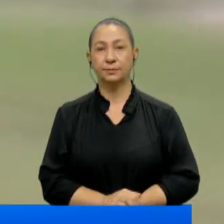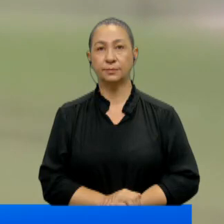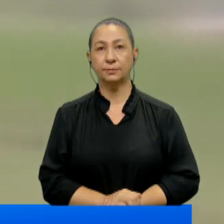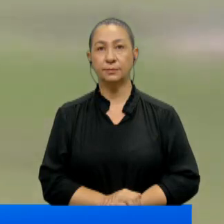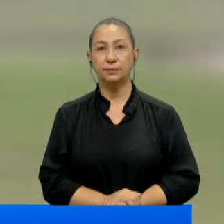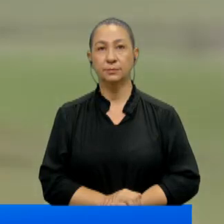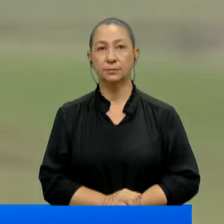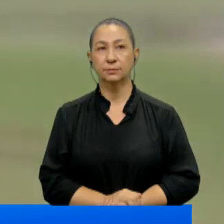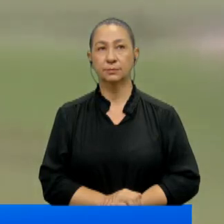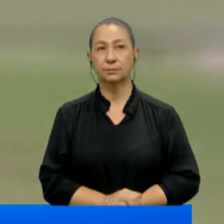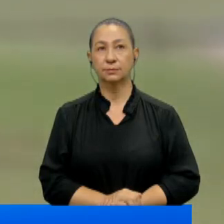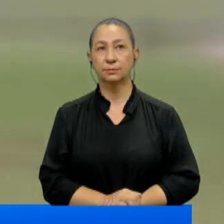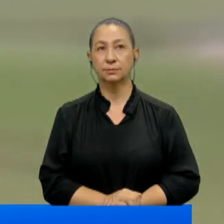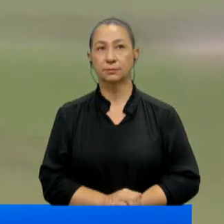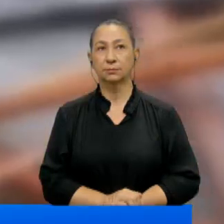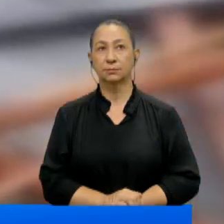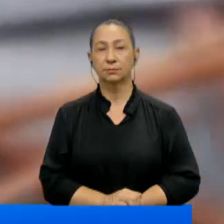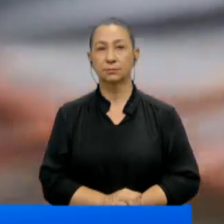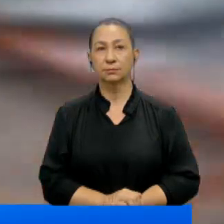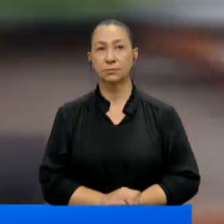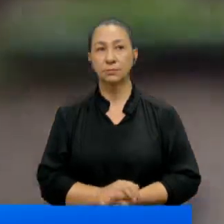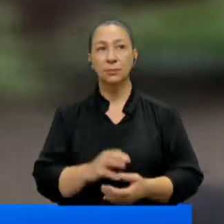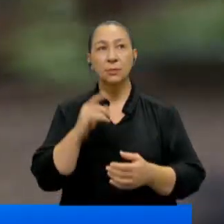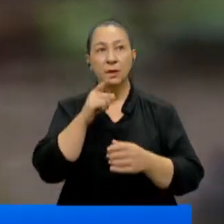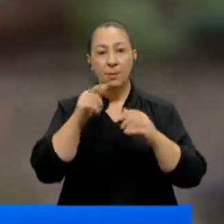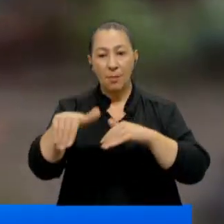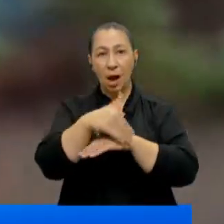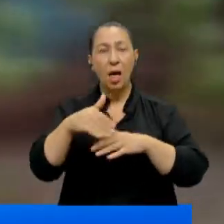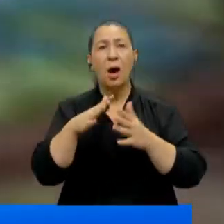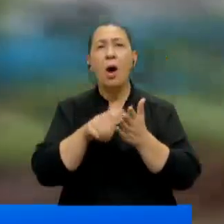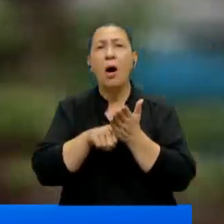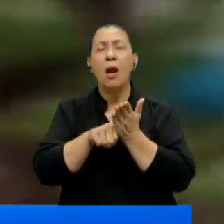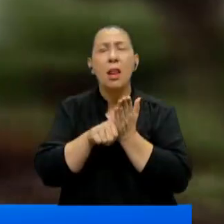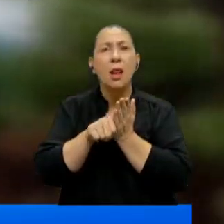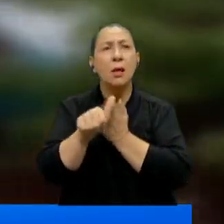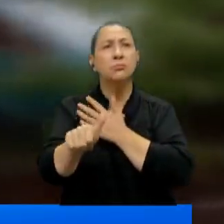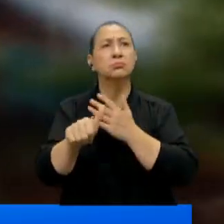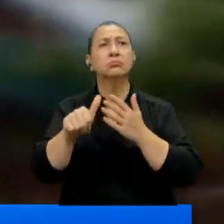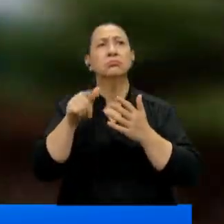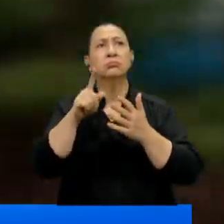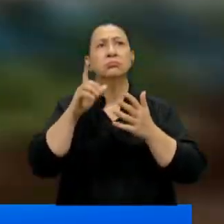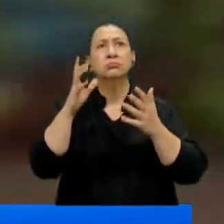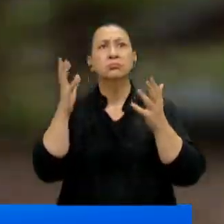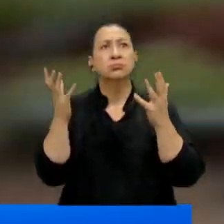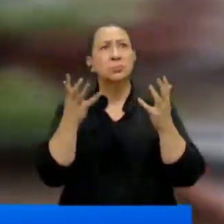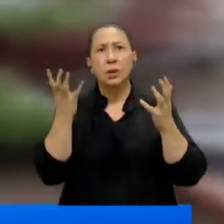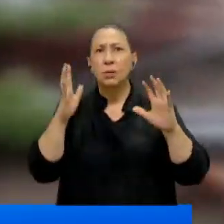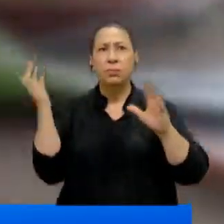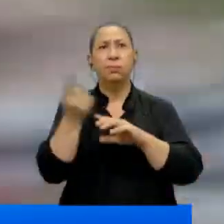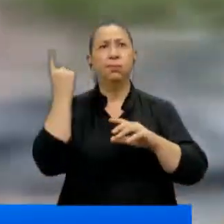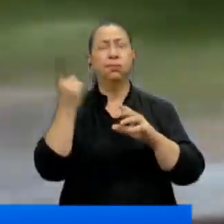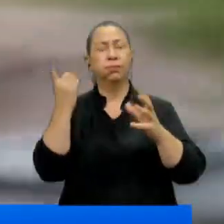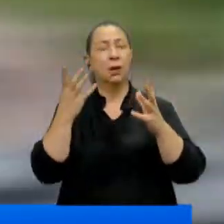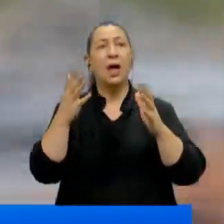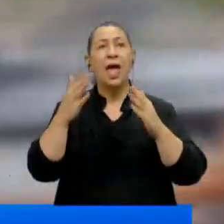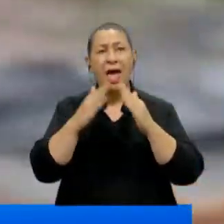Lulagül Mahallesi komplo Afat'ın şeyin kışmına uğradı.